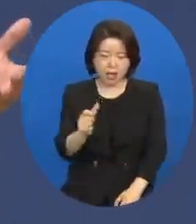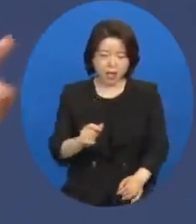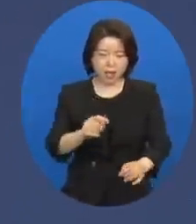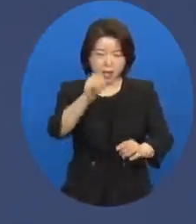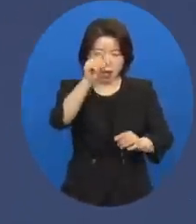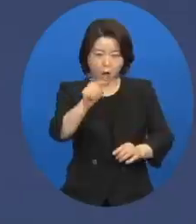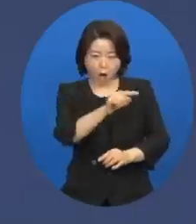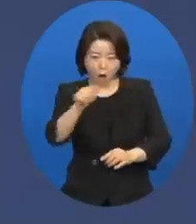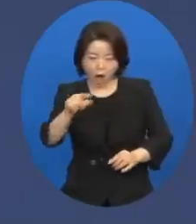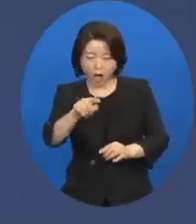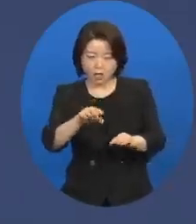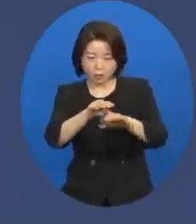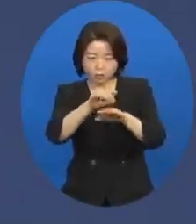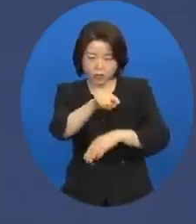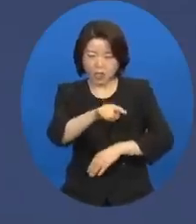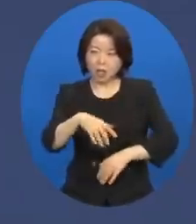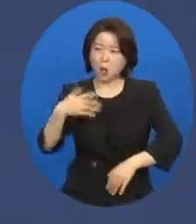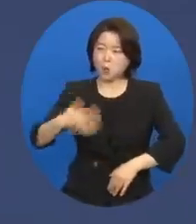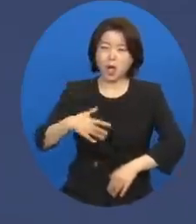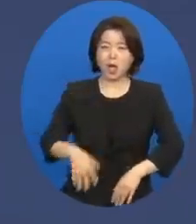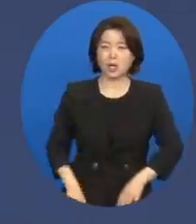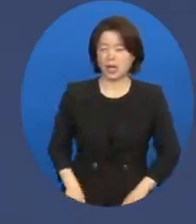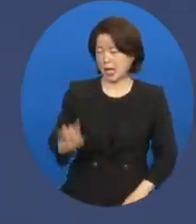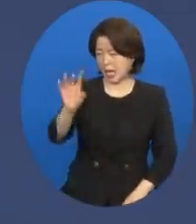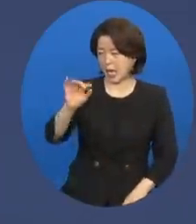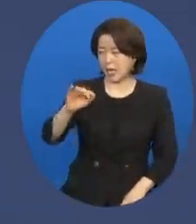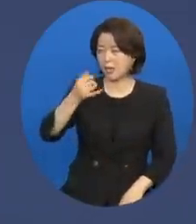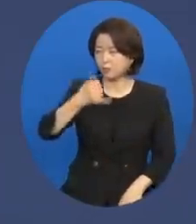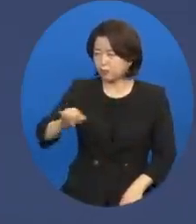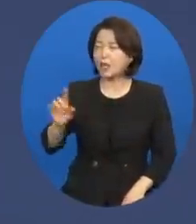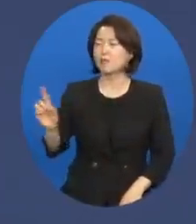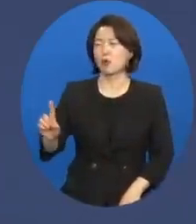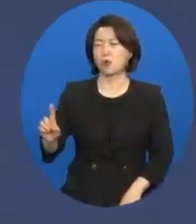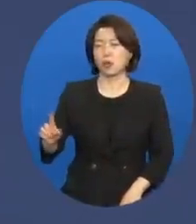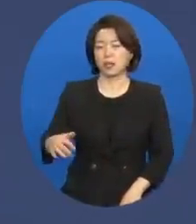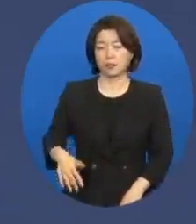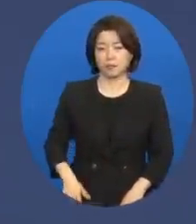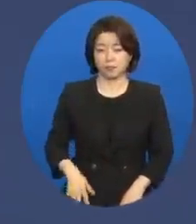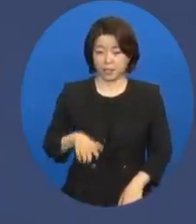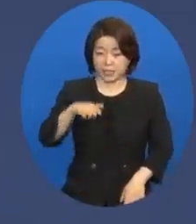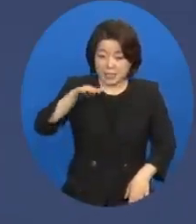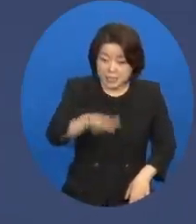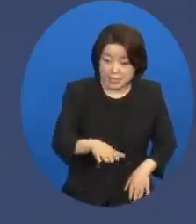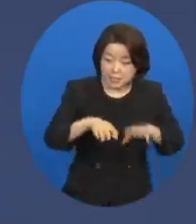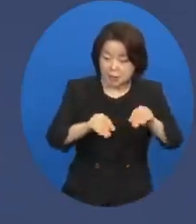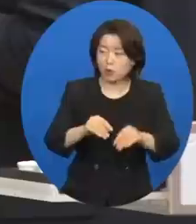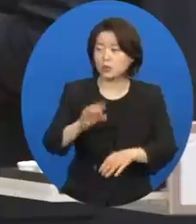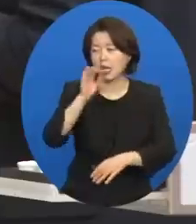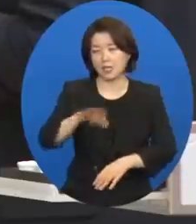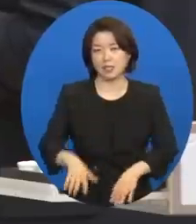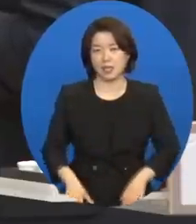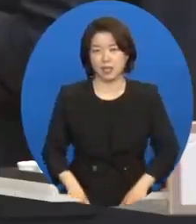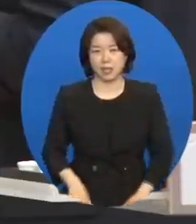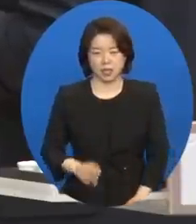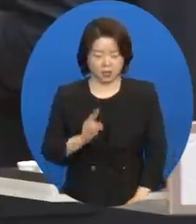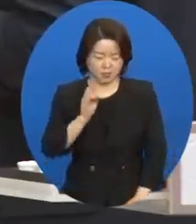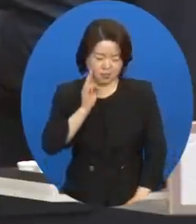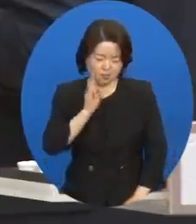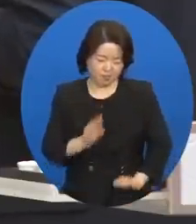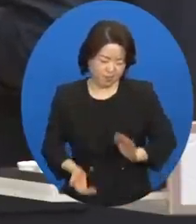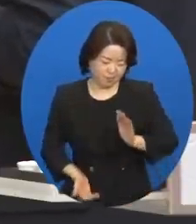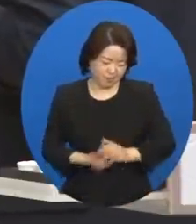와 뭐 그 대단한 건데 딱 한 가지 결함. 그래서 저는 그런 얘기를 치명적 결함이라고 표현해